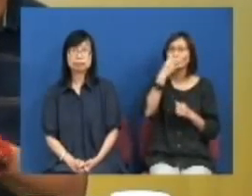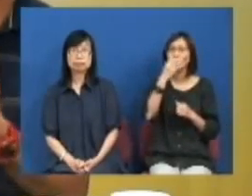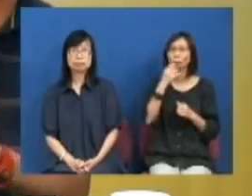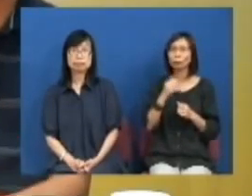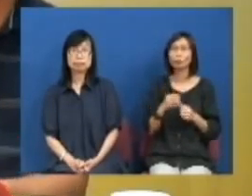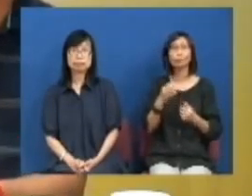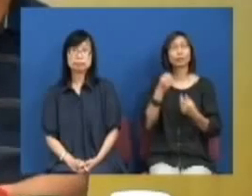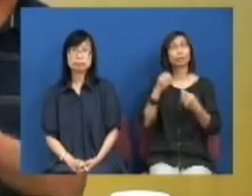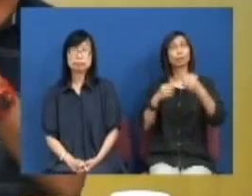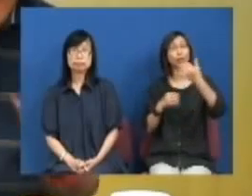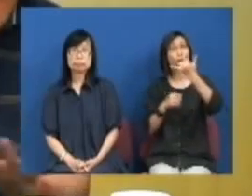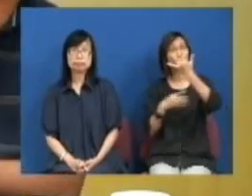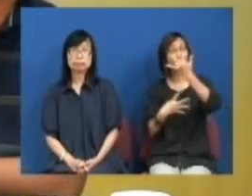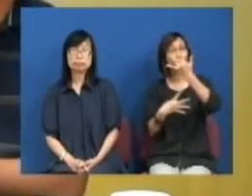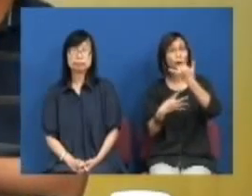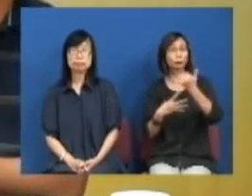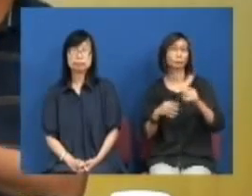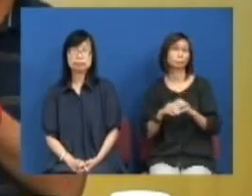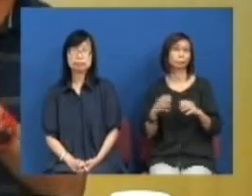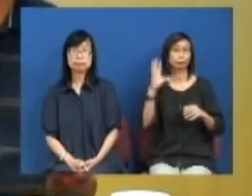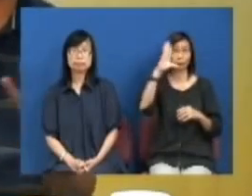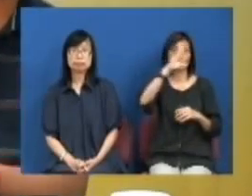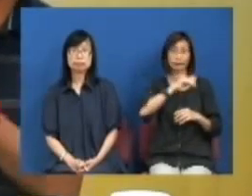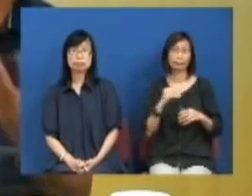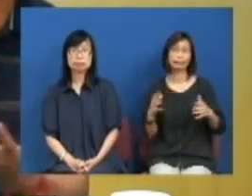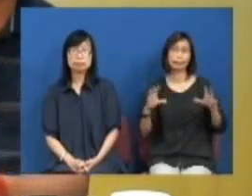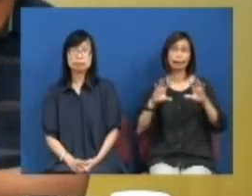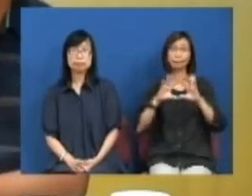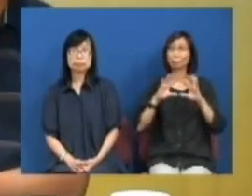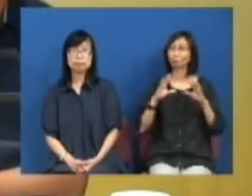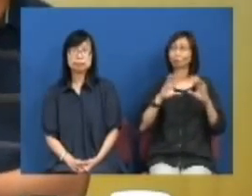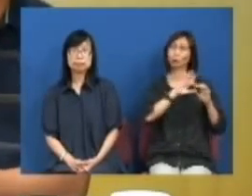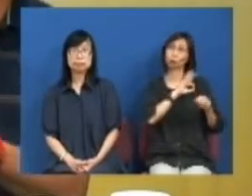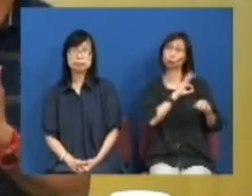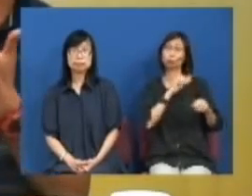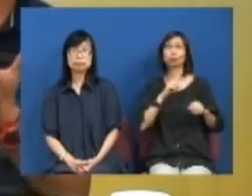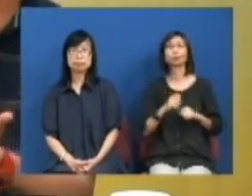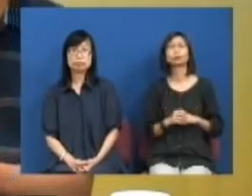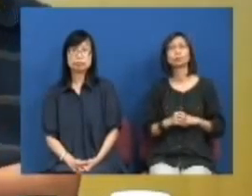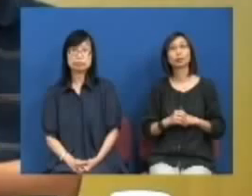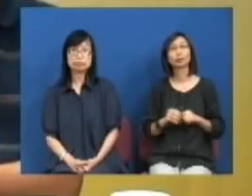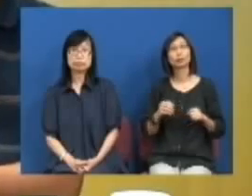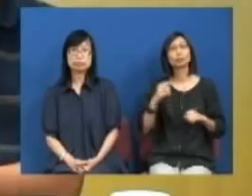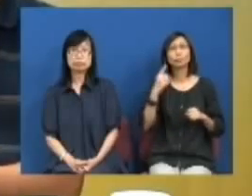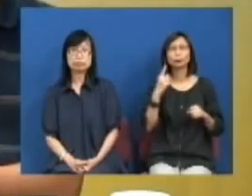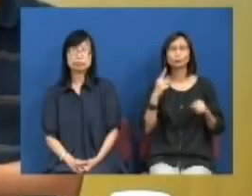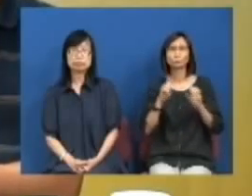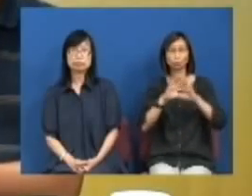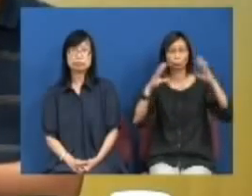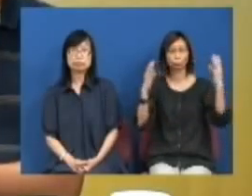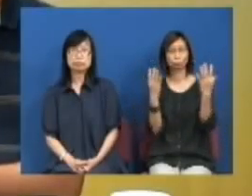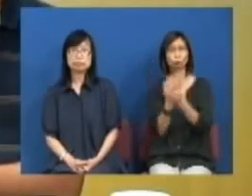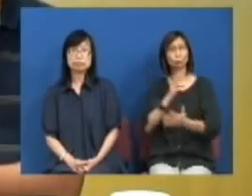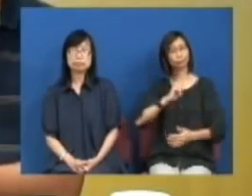會都係泛民同政府即係背後談判嗰班人搞嘅，咁會唔會有班人因為咁嘅原因而即係未